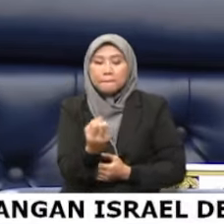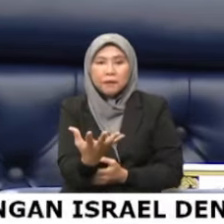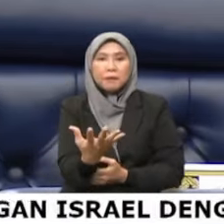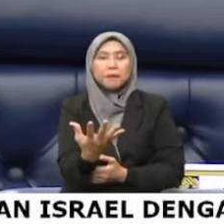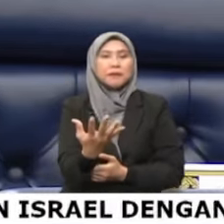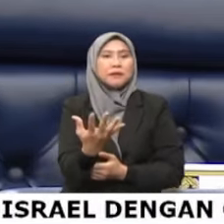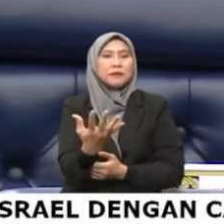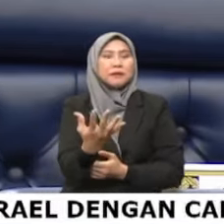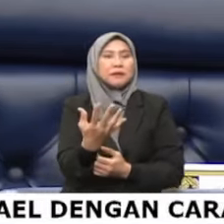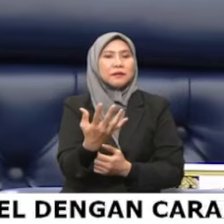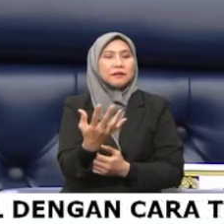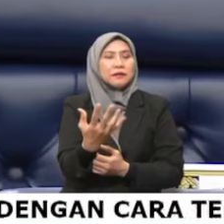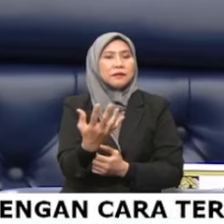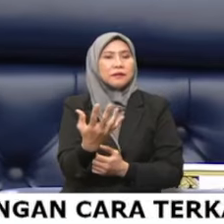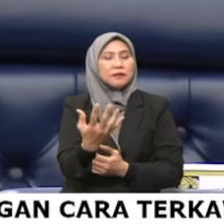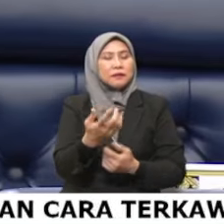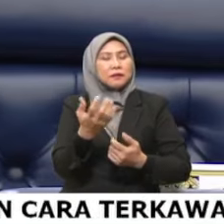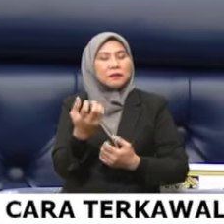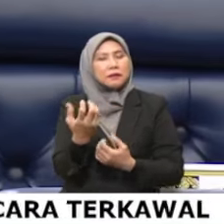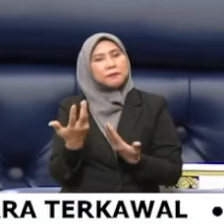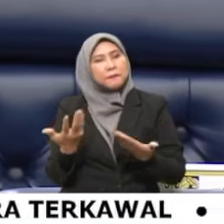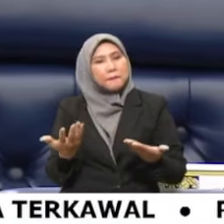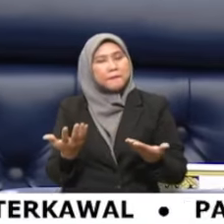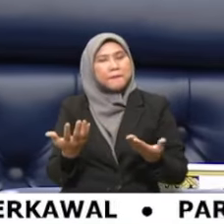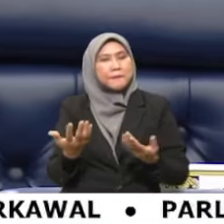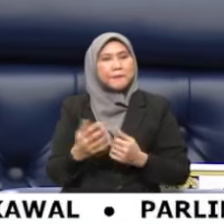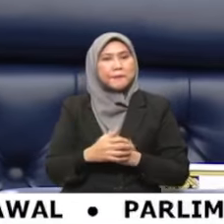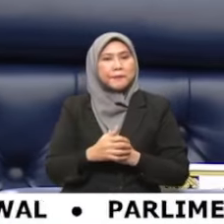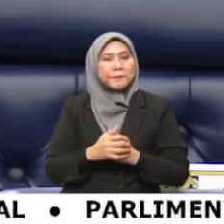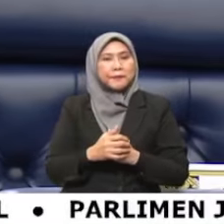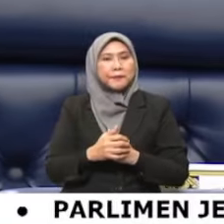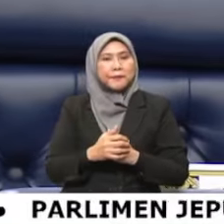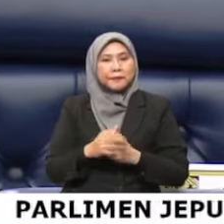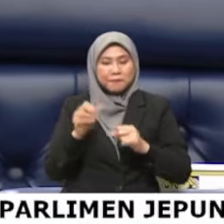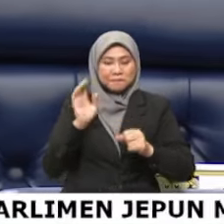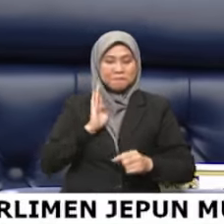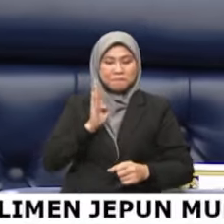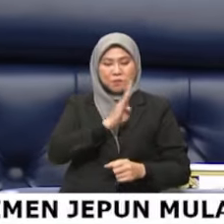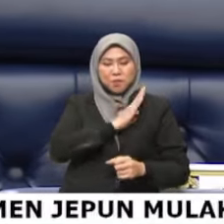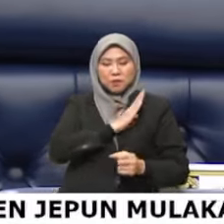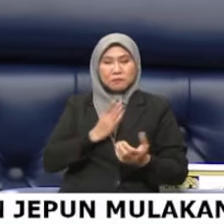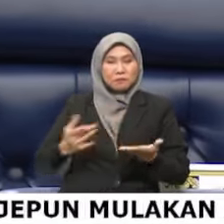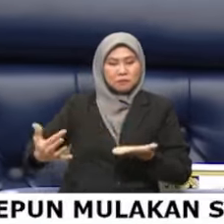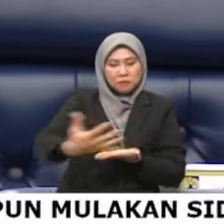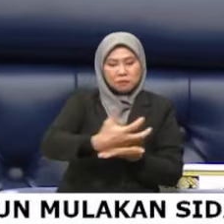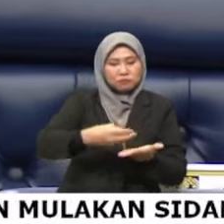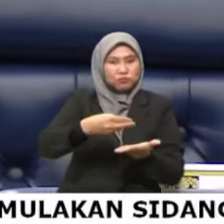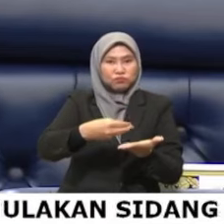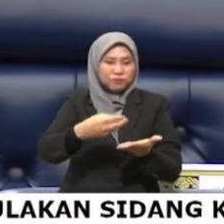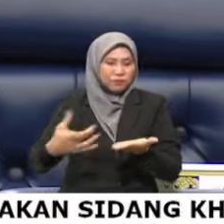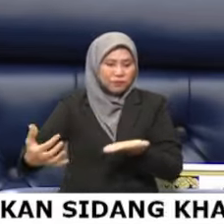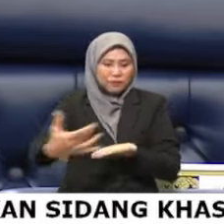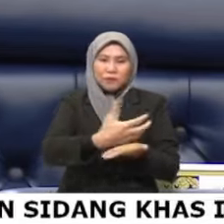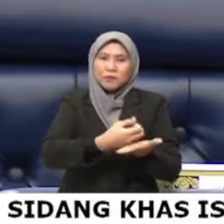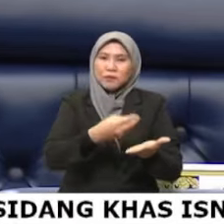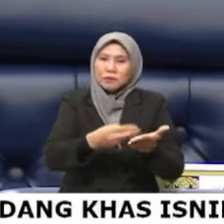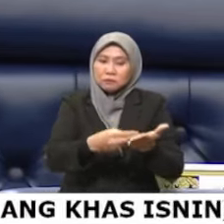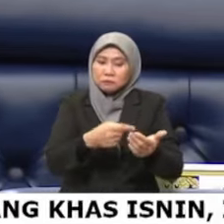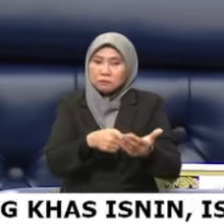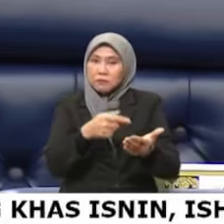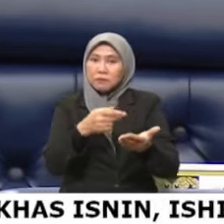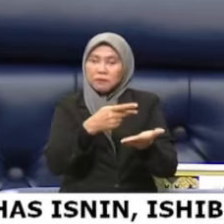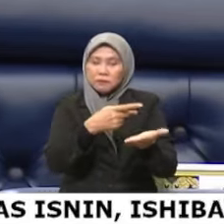dan adakah pengendalian oleh board itu adalah merangkumi mengikut